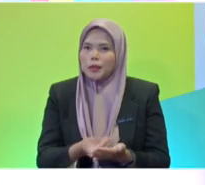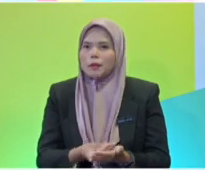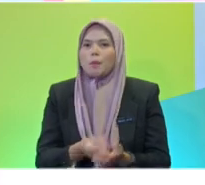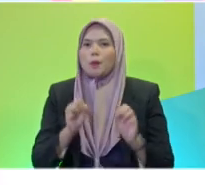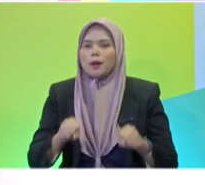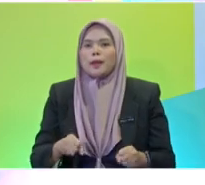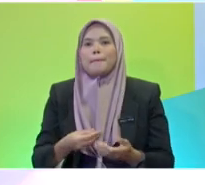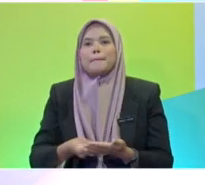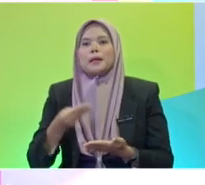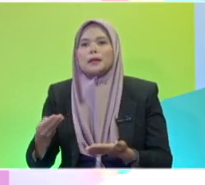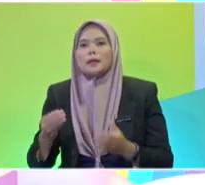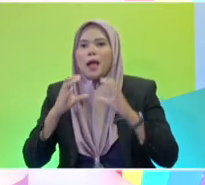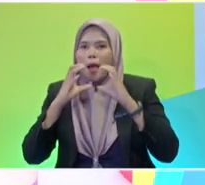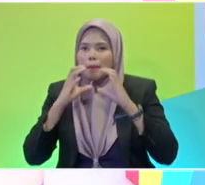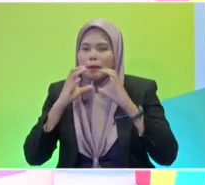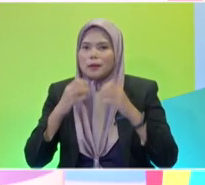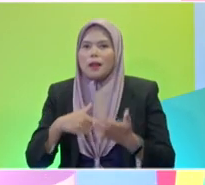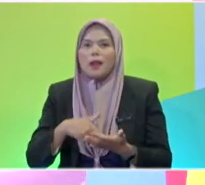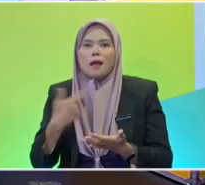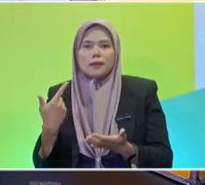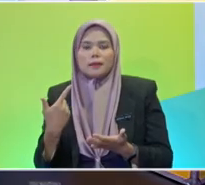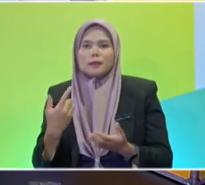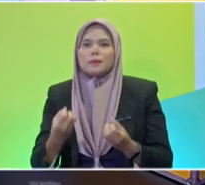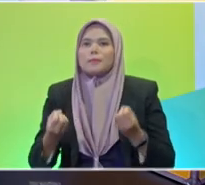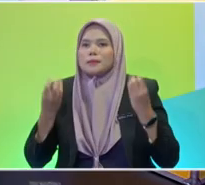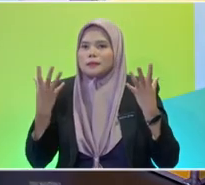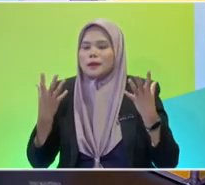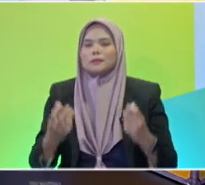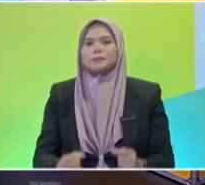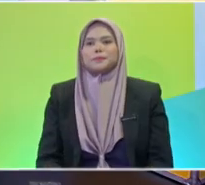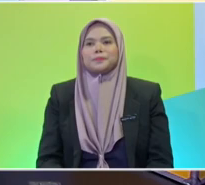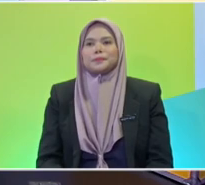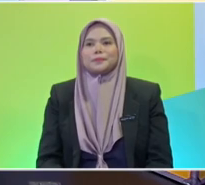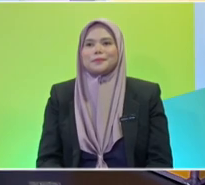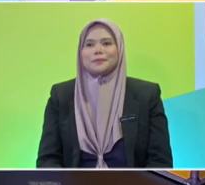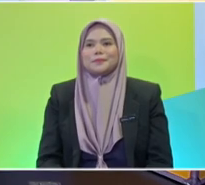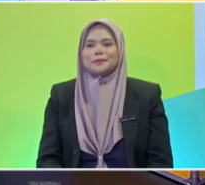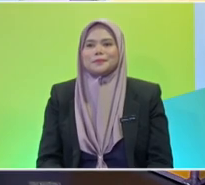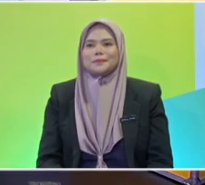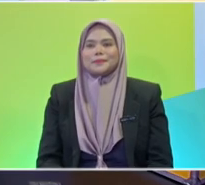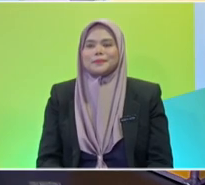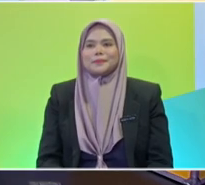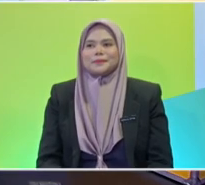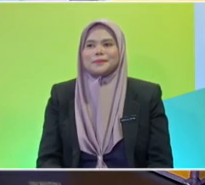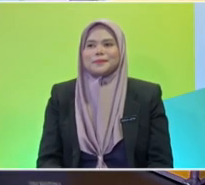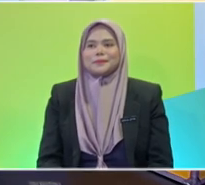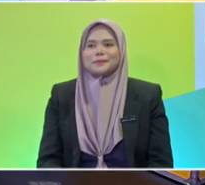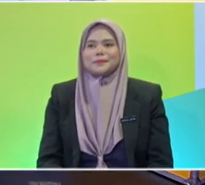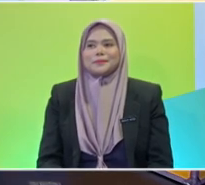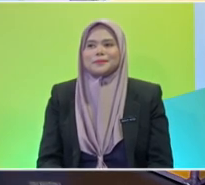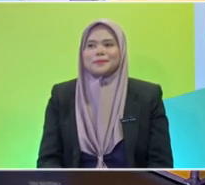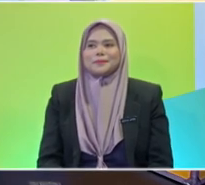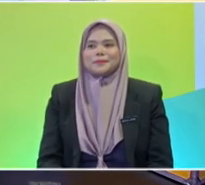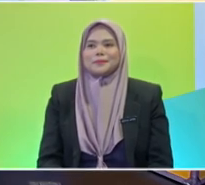kita bagi satu uang emas kepada Teja Oke Teja ya ini guys